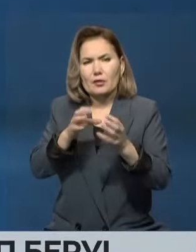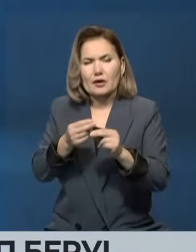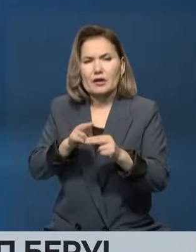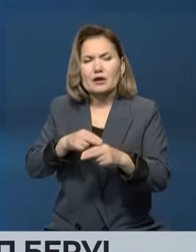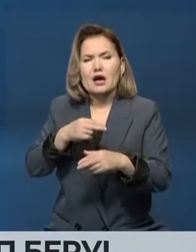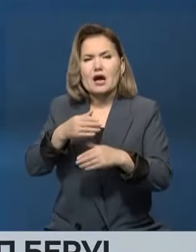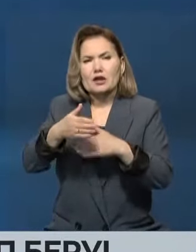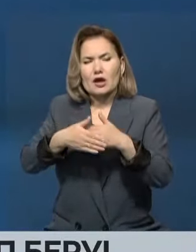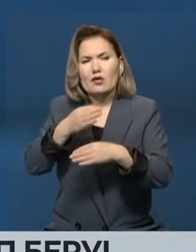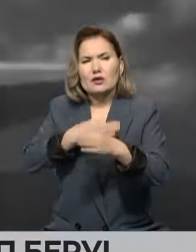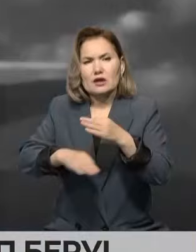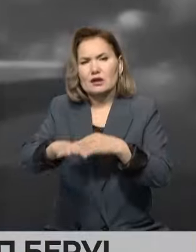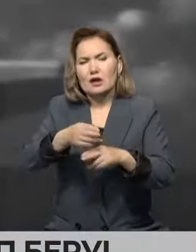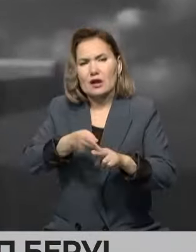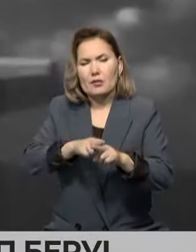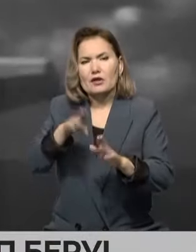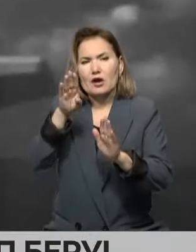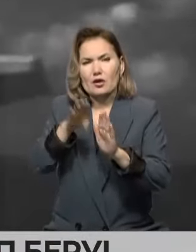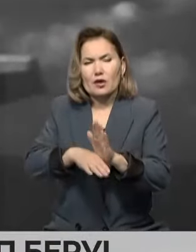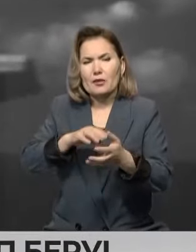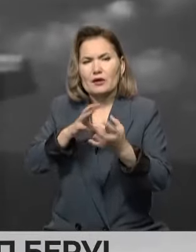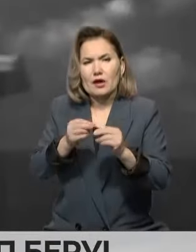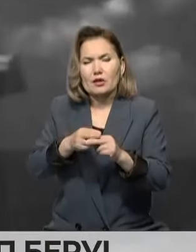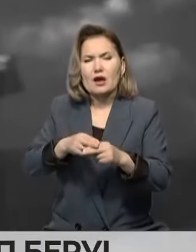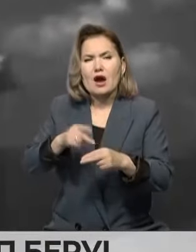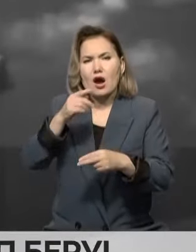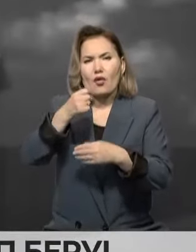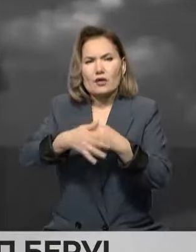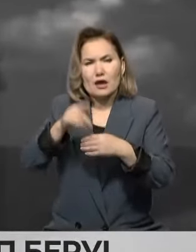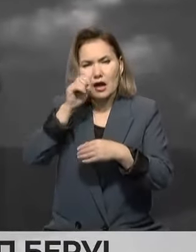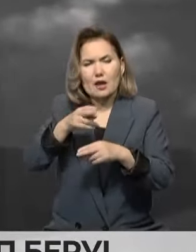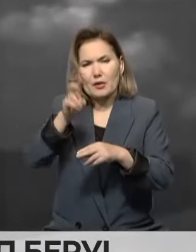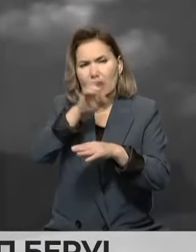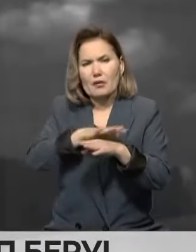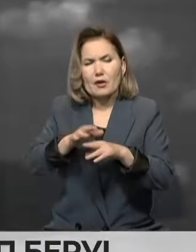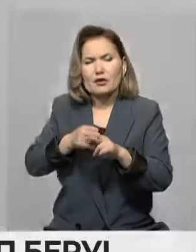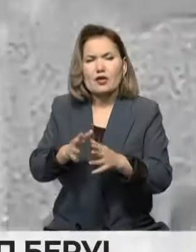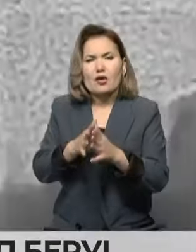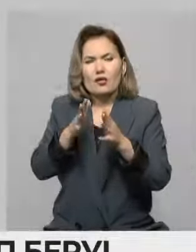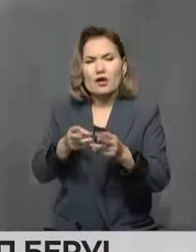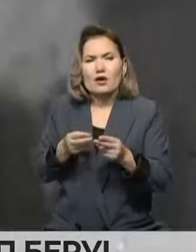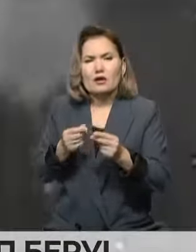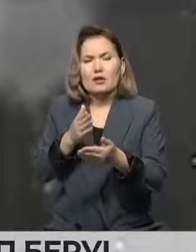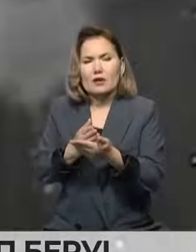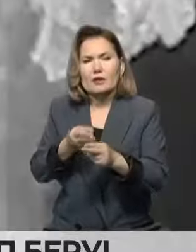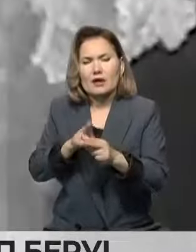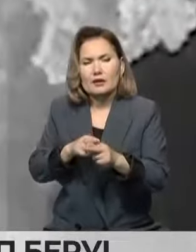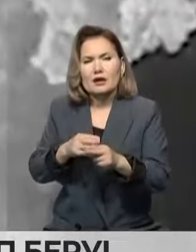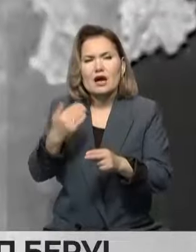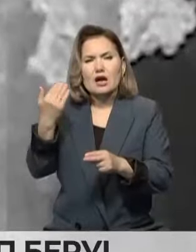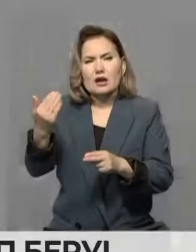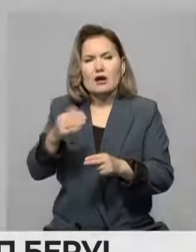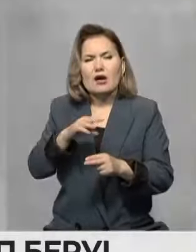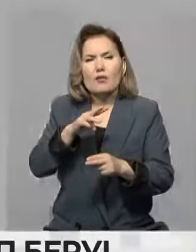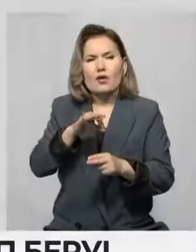туралы шығыстағы жағдайды одан әрі ушықтырат және ондағы ахуал Орталық Азия елдеріне де өз әсерін тигізет. Белгілі